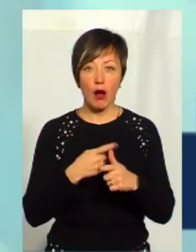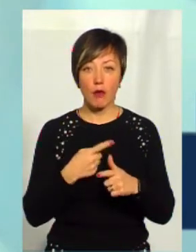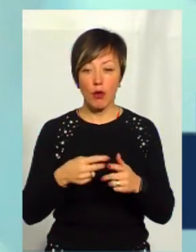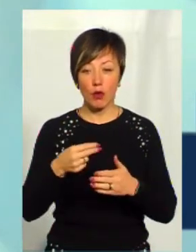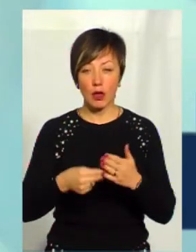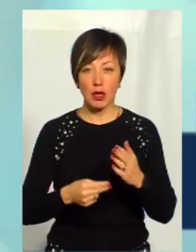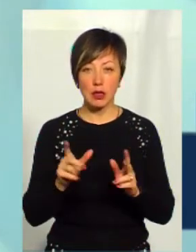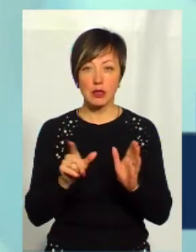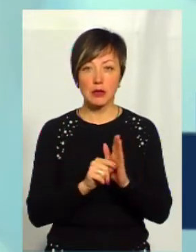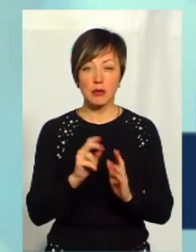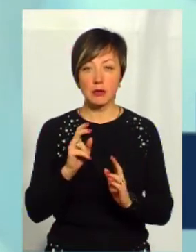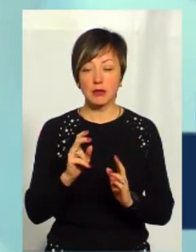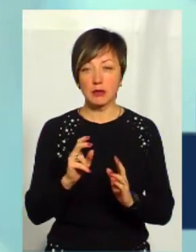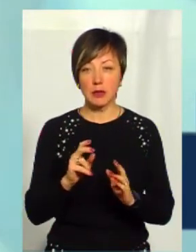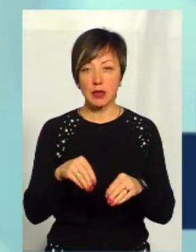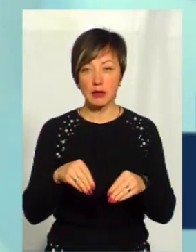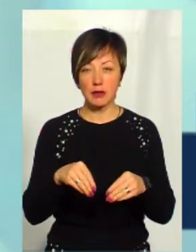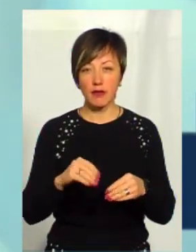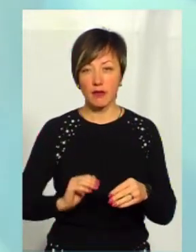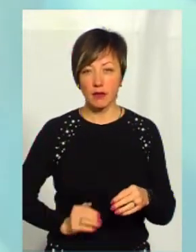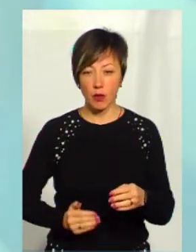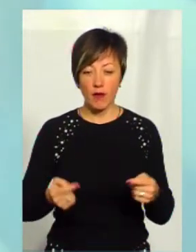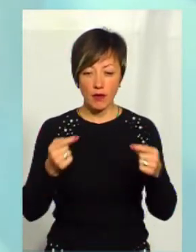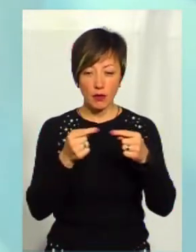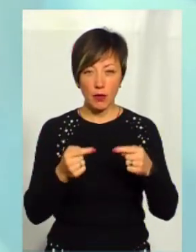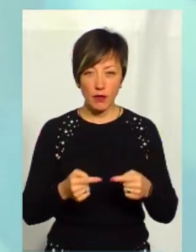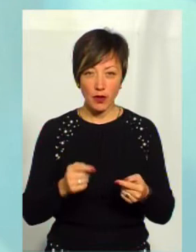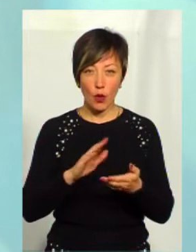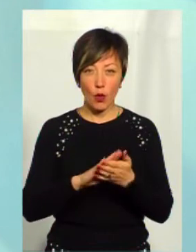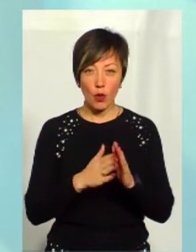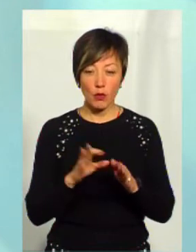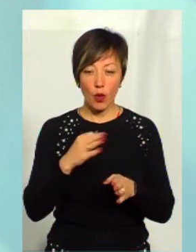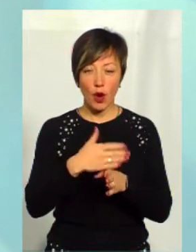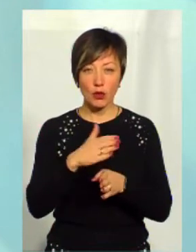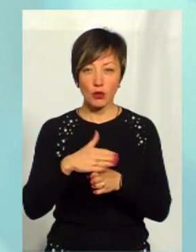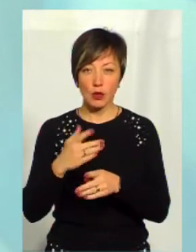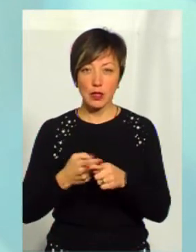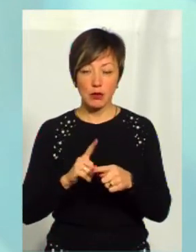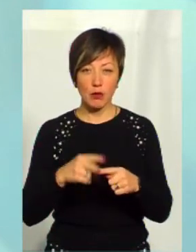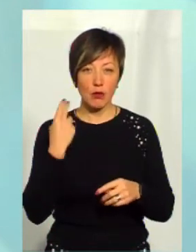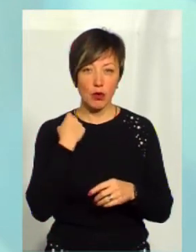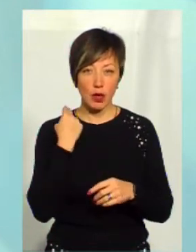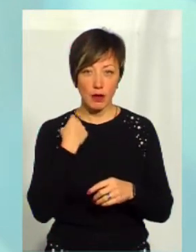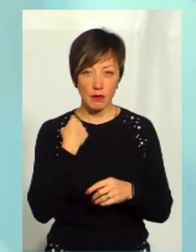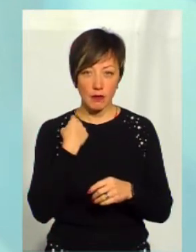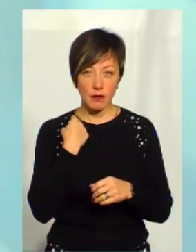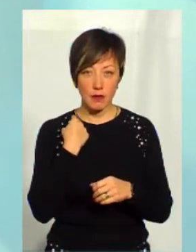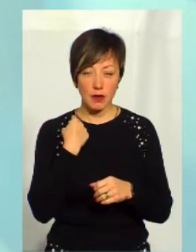з підприємством, надавачем комунальних послуг, відповідні угоди про реструктуризацію цих боргів,